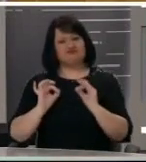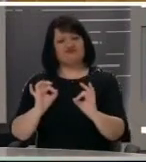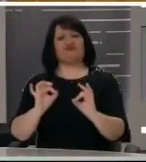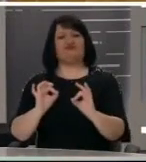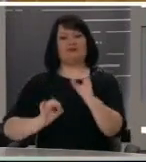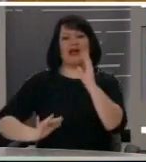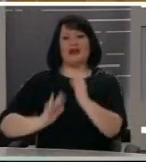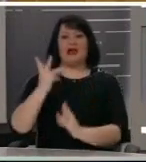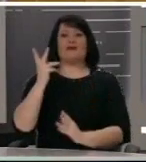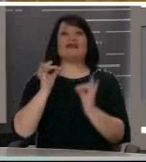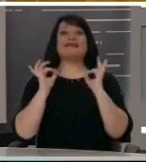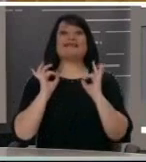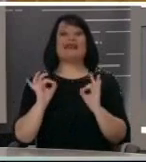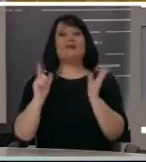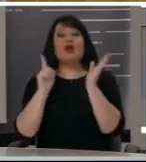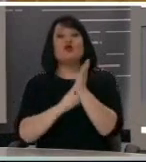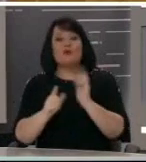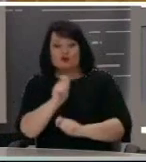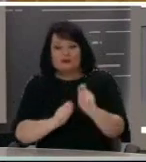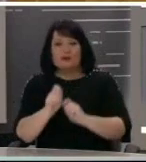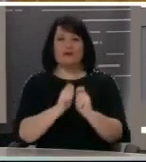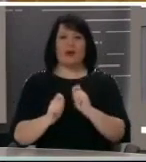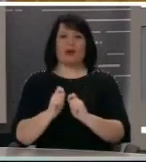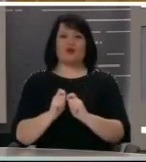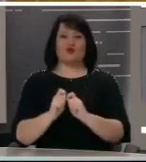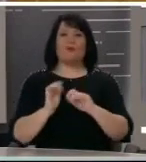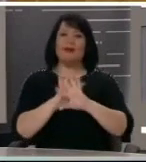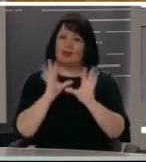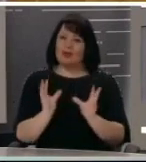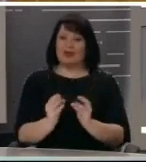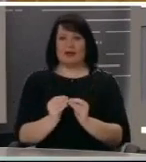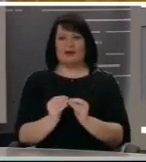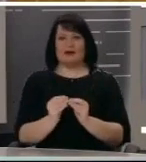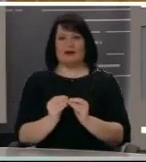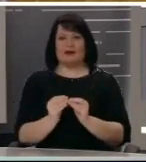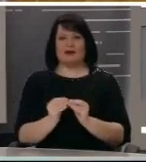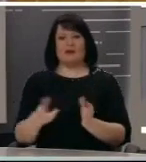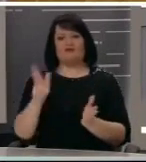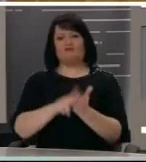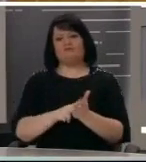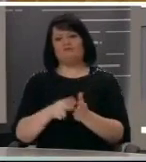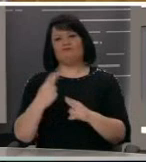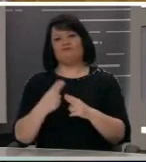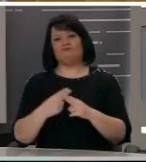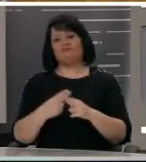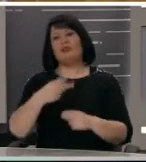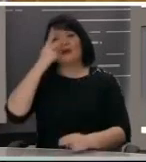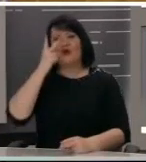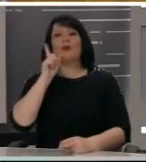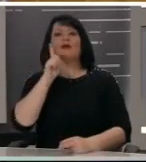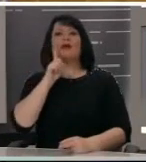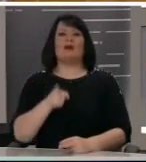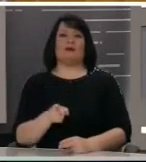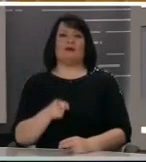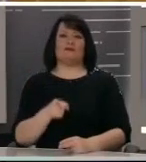συγκεκριμένες θεσμικές πρωτοβουλίες για τη διεύρυνση και την κατοχύρωση των δικαιωμάτων των γυναικών και για τον